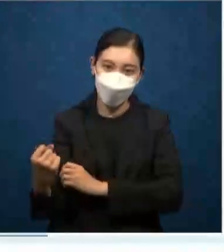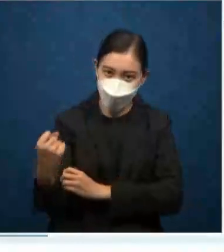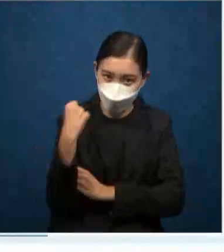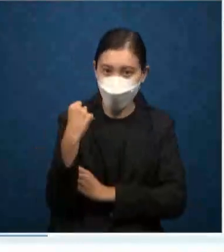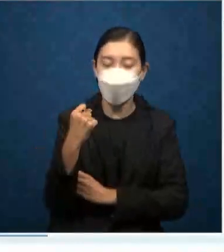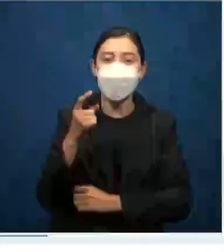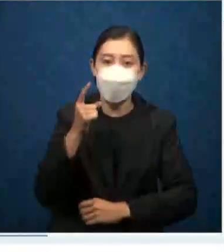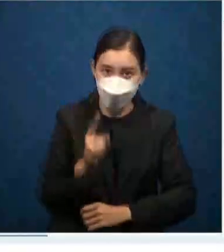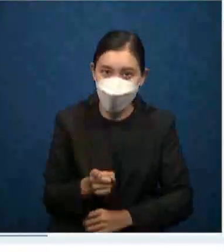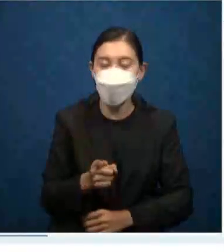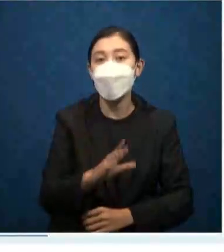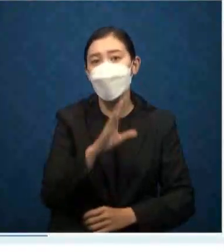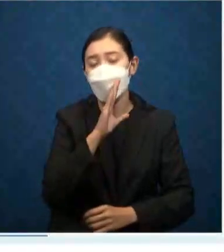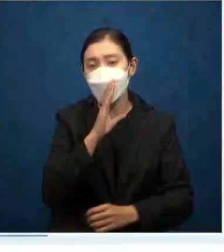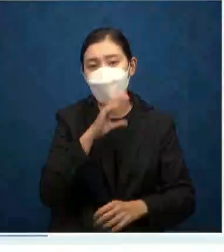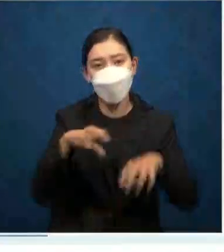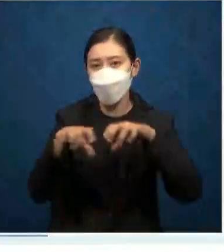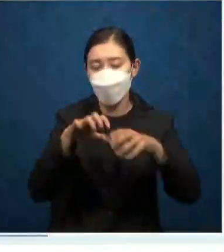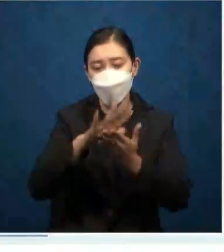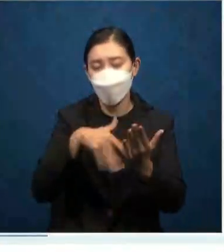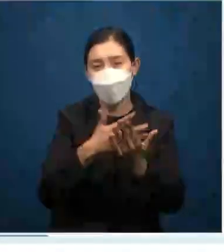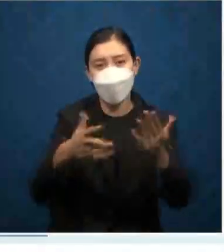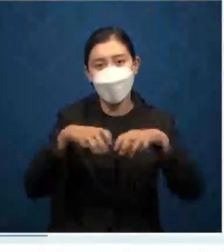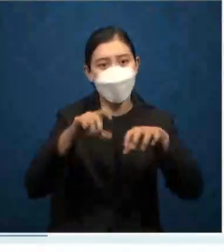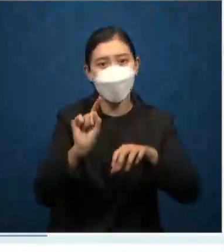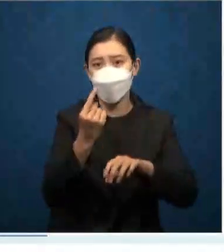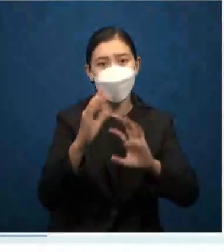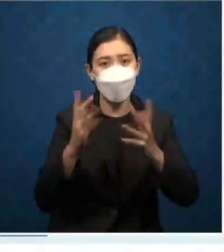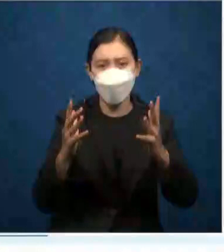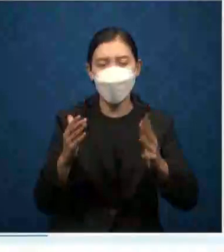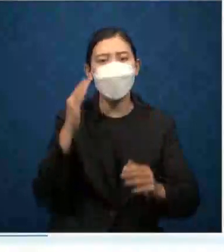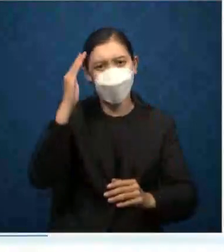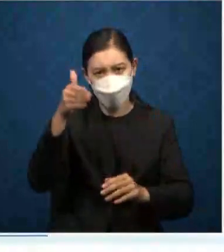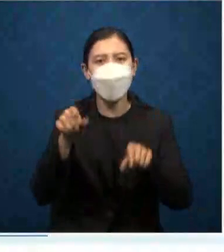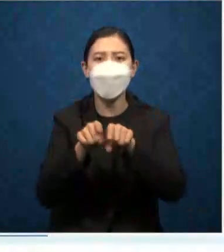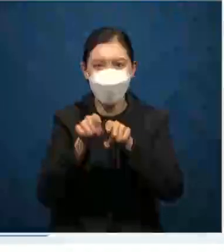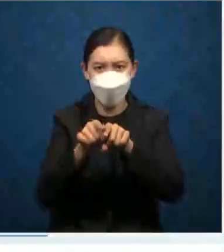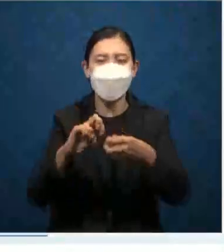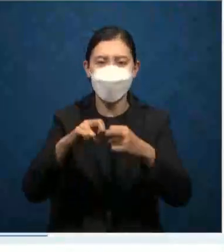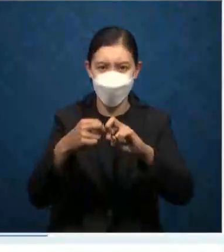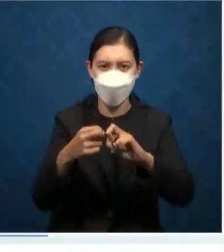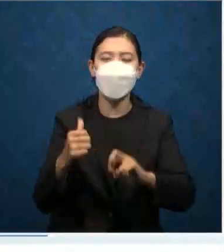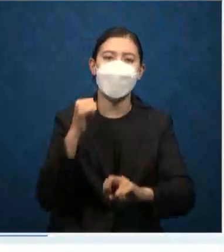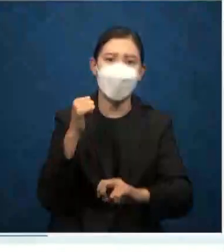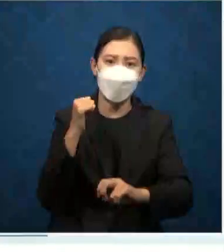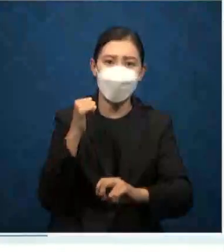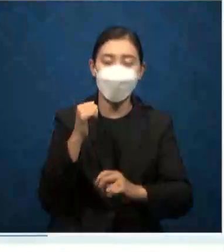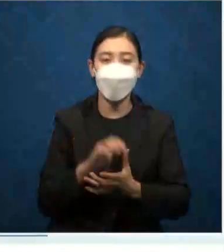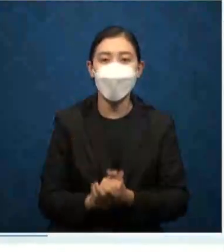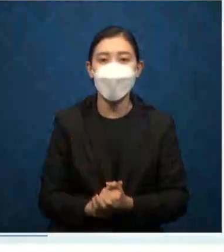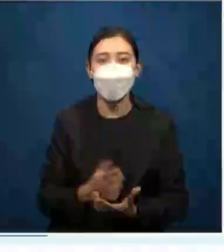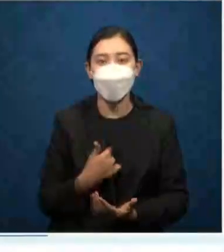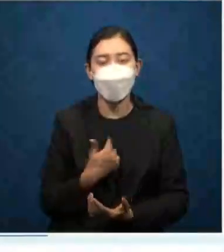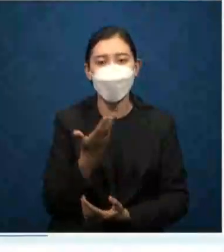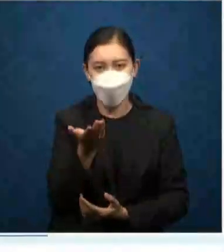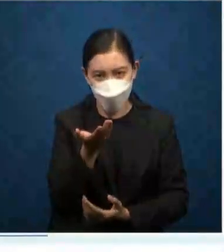ปีหน้าก็จะเป็นอย่างนี้แล้วก็งบประมาณบุคลากรก็เพิ่มขึ้นอีกแน่นอนครับอันนี้ก็ขอย้ำเป็นประเด็นสำคัญที่คงจะต้